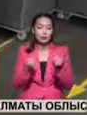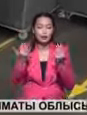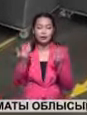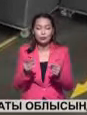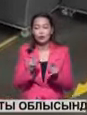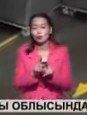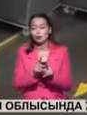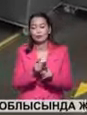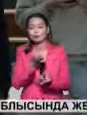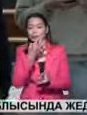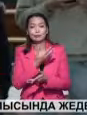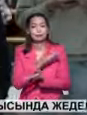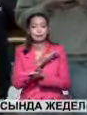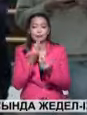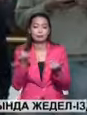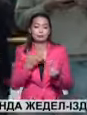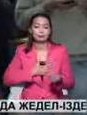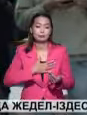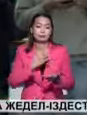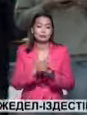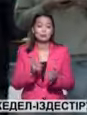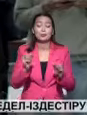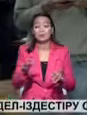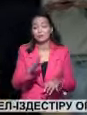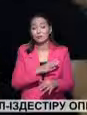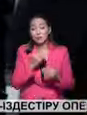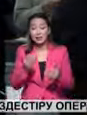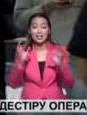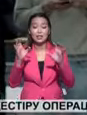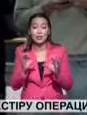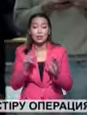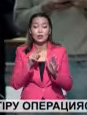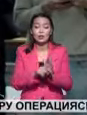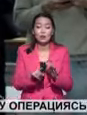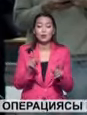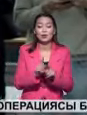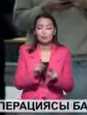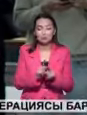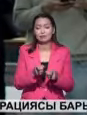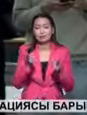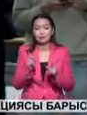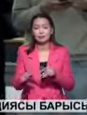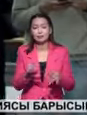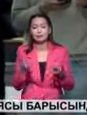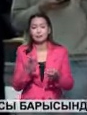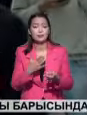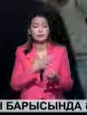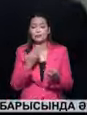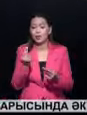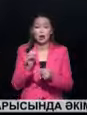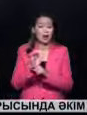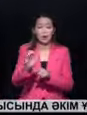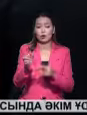көңілі толмайтынын жеткізді. Мүмкін осы тесті жаңағы заңнаманың ішінде Face ID жүйесін енгізу керек шығар. Мүмкін онысы ақша аудармау керек